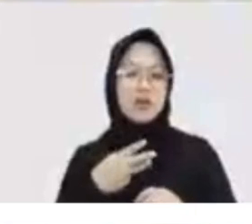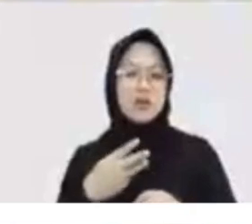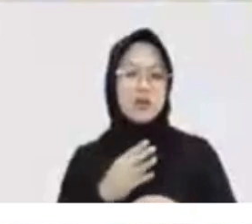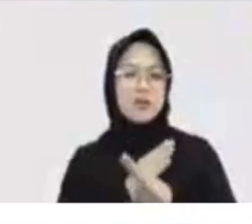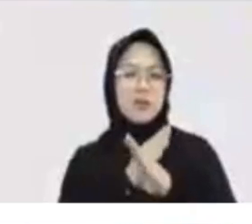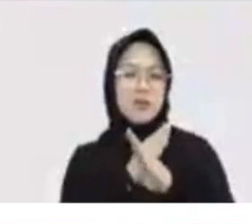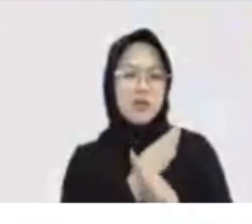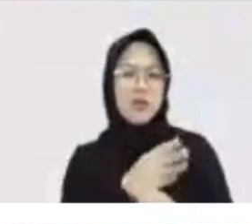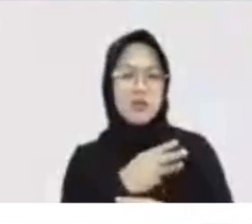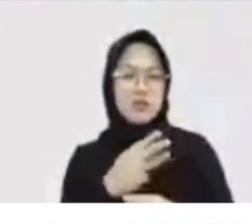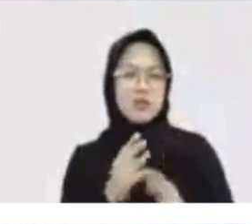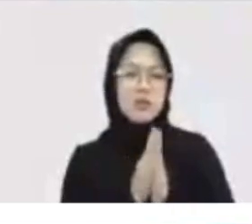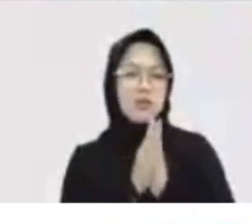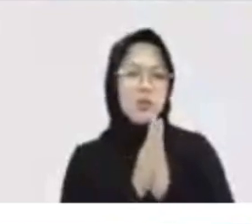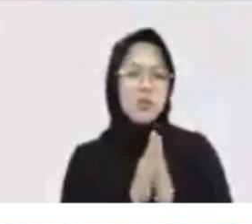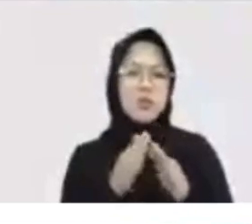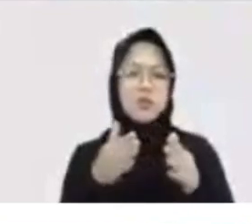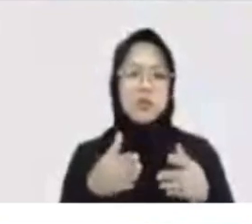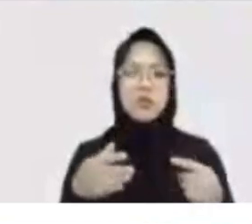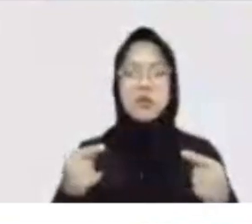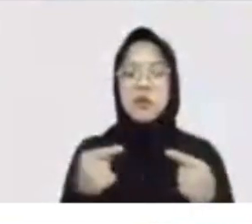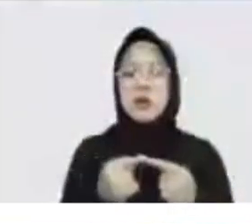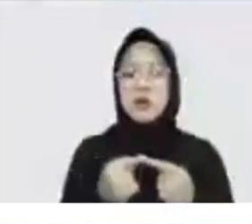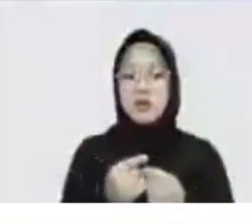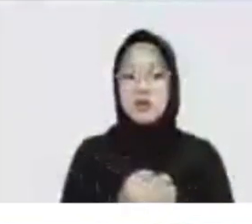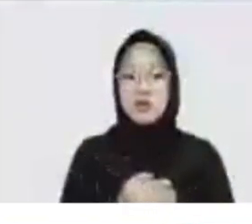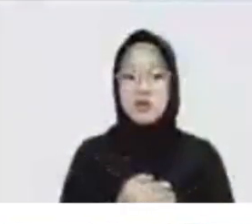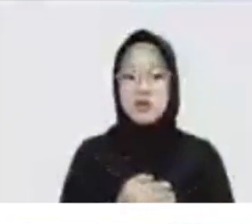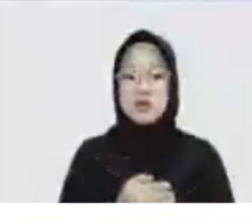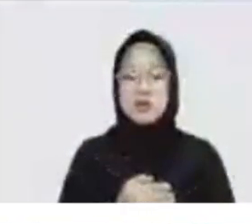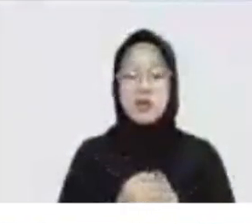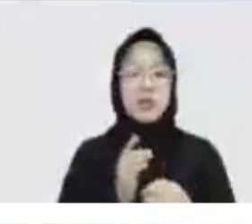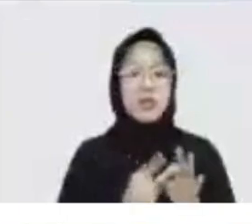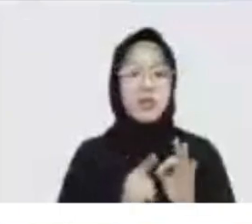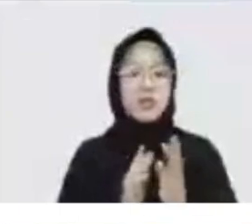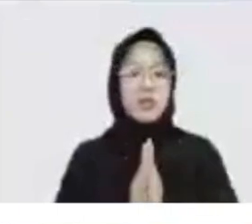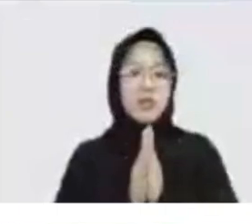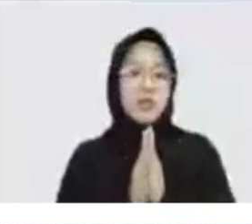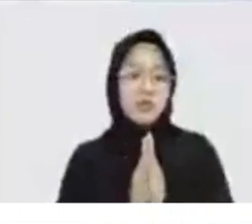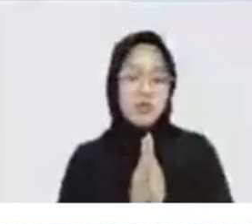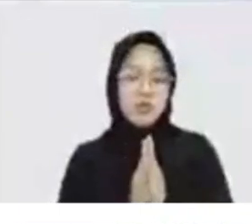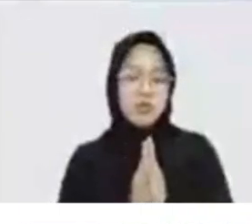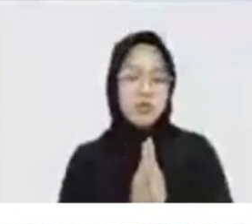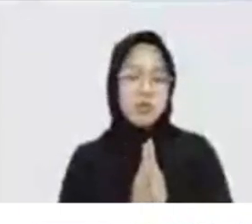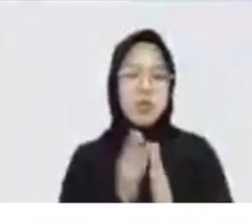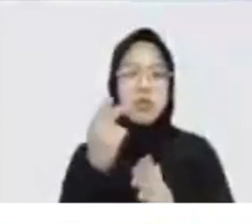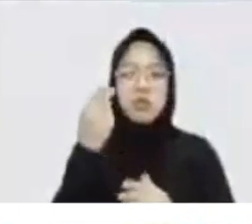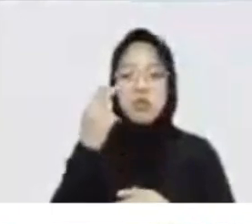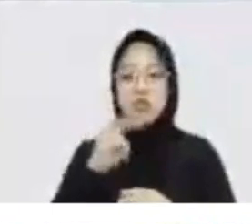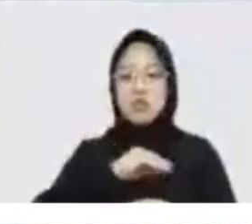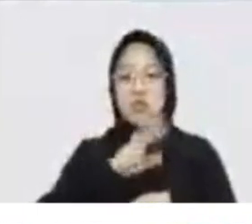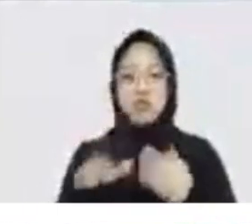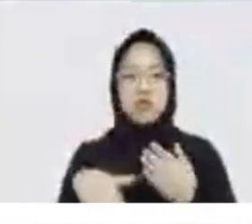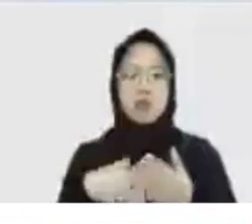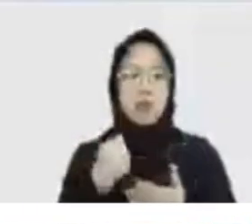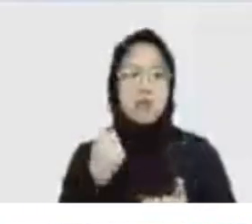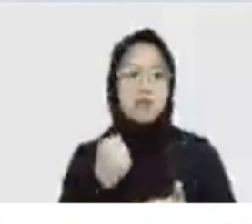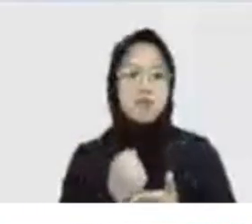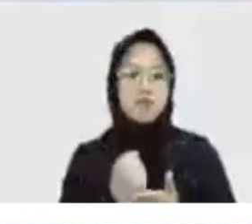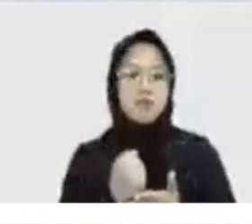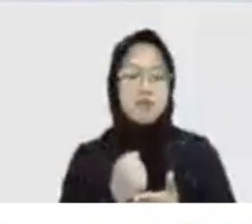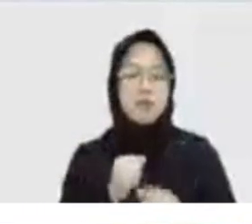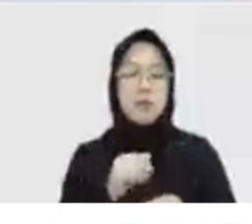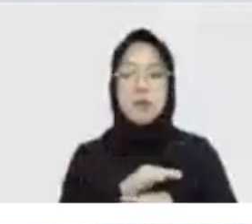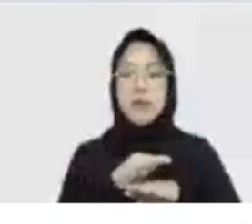termon dan Eksepsi pihak terkait dalam pokok permohonan Mulak permohonan pemohon untuk seluruhnya demikian